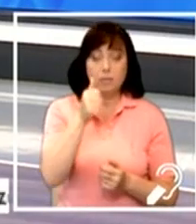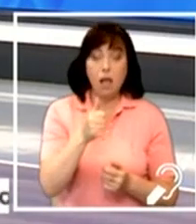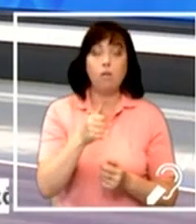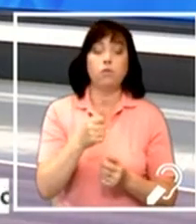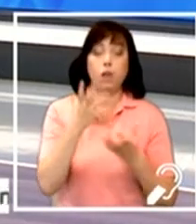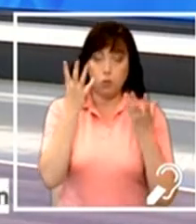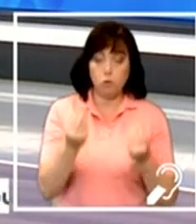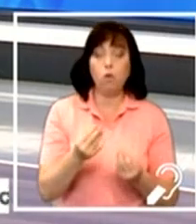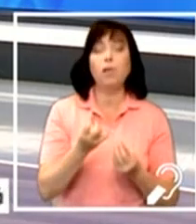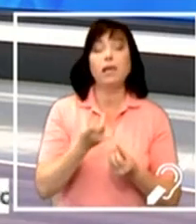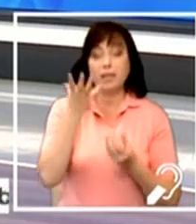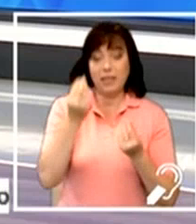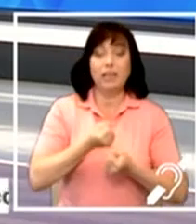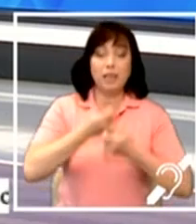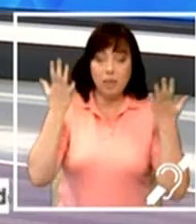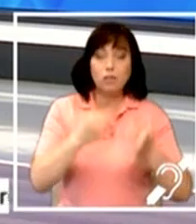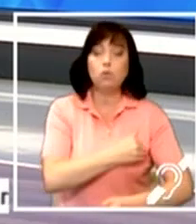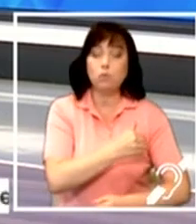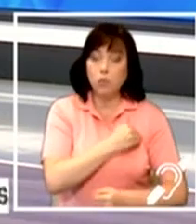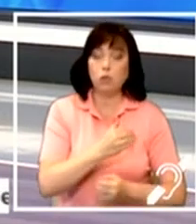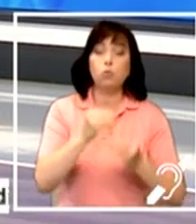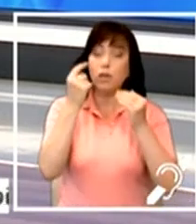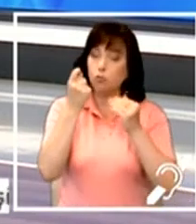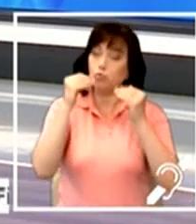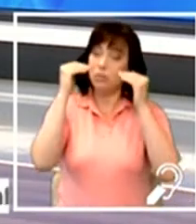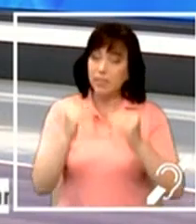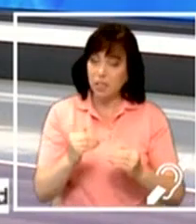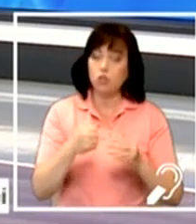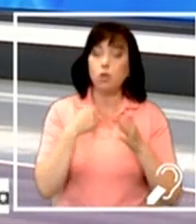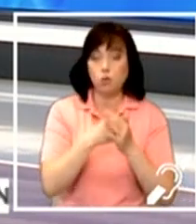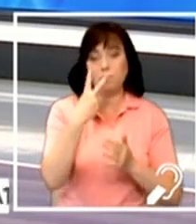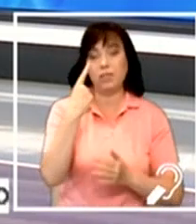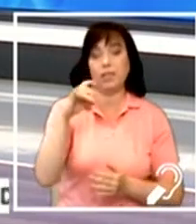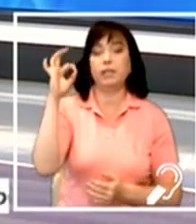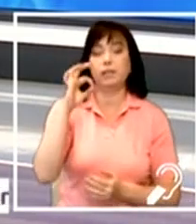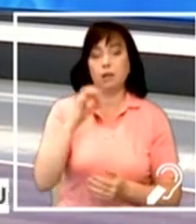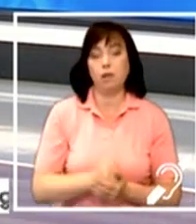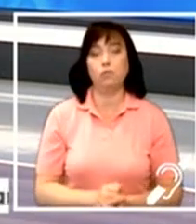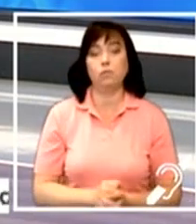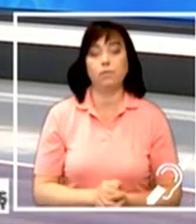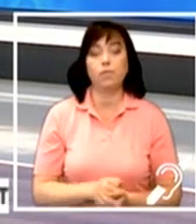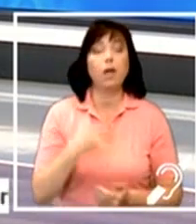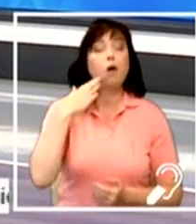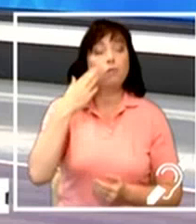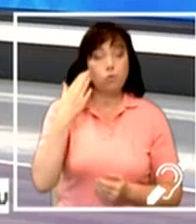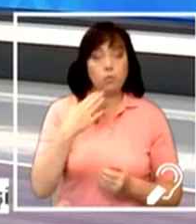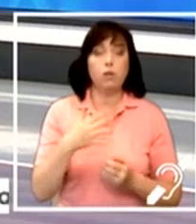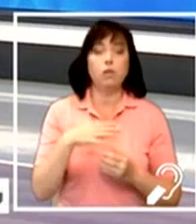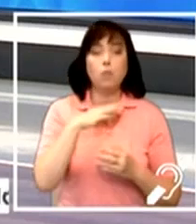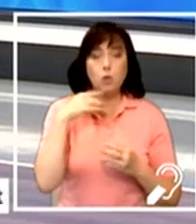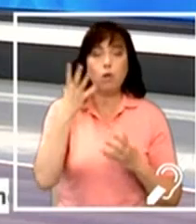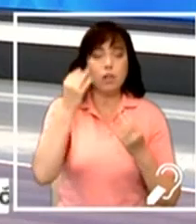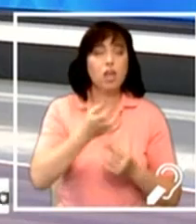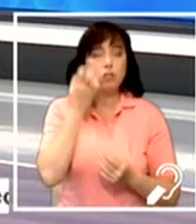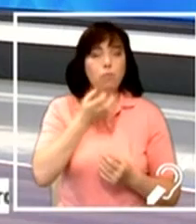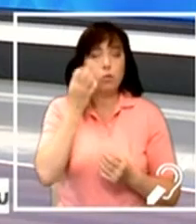schimb, se anunță o zi senină, dar temperatura maximă va coborî semnificativ, până spre 21 de grade. În România, după mai multe zile